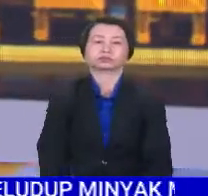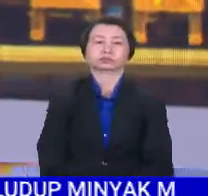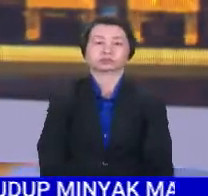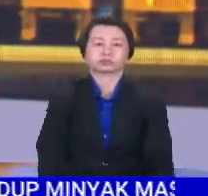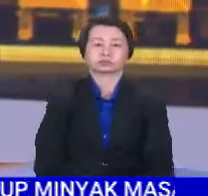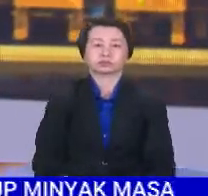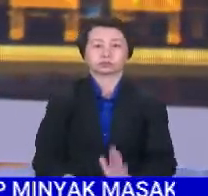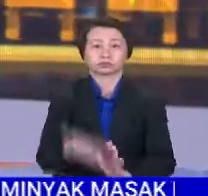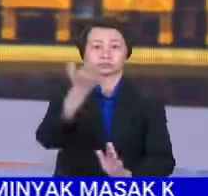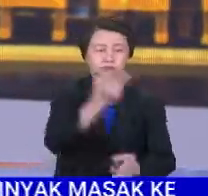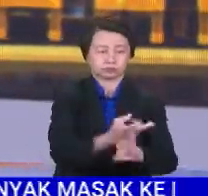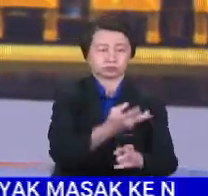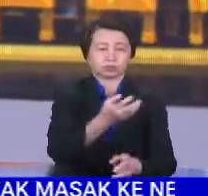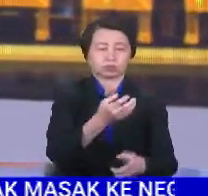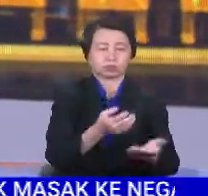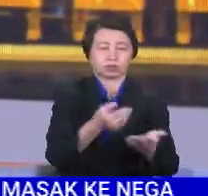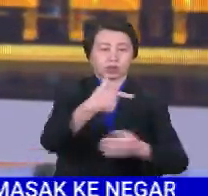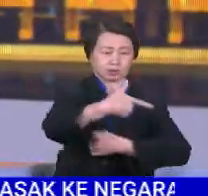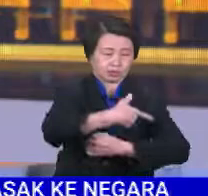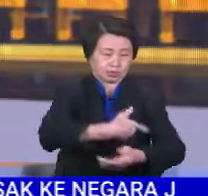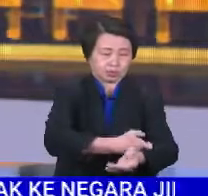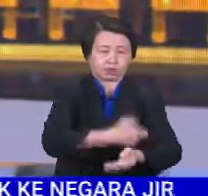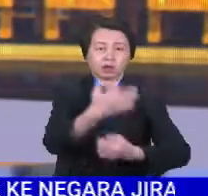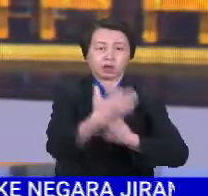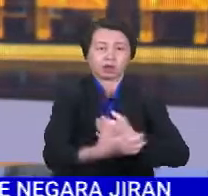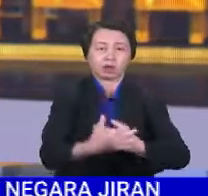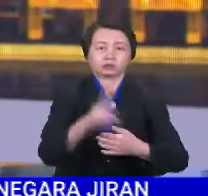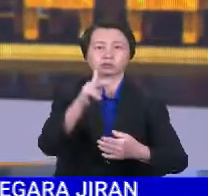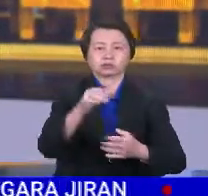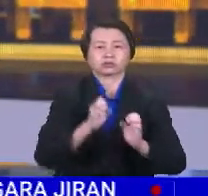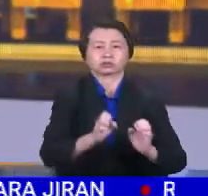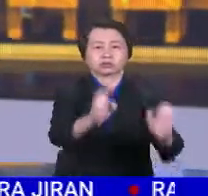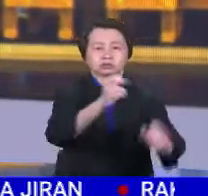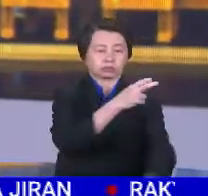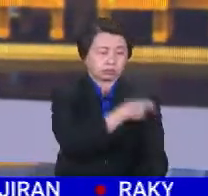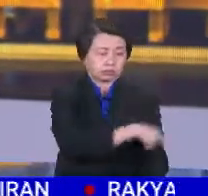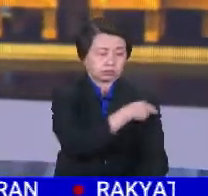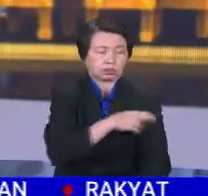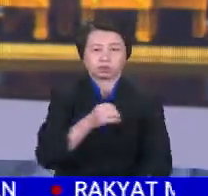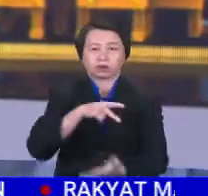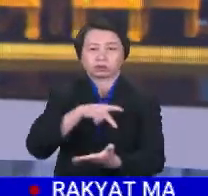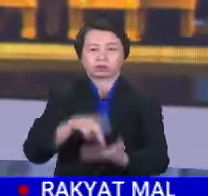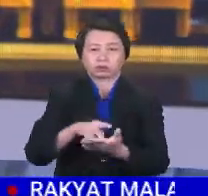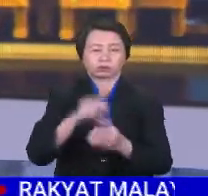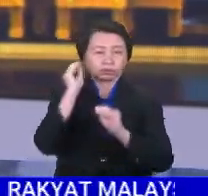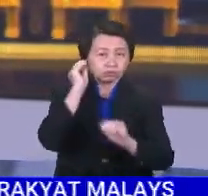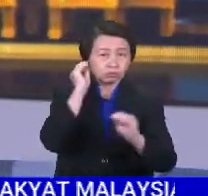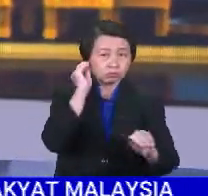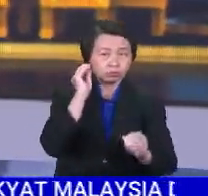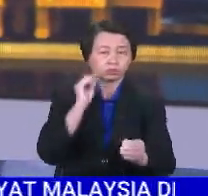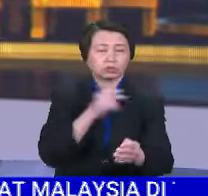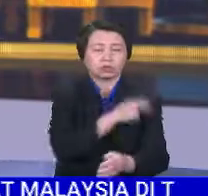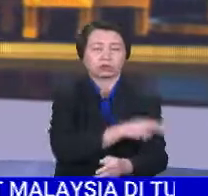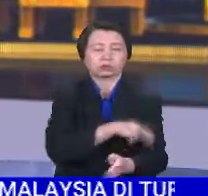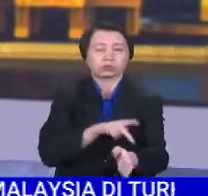Baik, meningkatkan stok bekalan darah khususnya bagi menghadapi kes-kes kecemasan di hospital dan pusat-pusat rawatan. Hospital Pakar